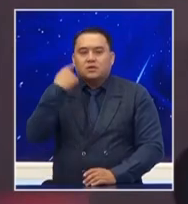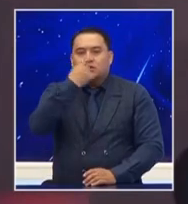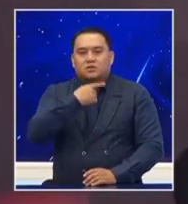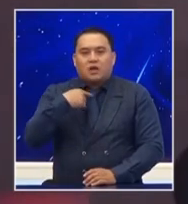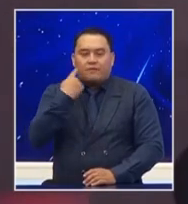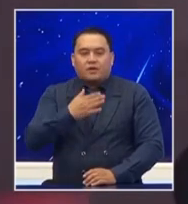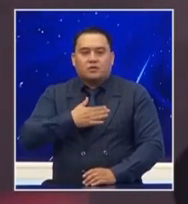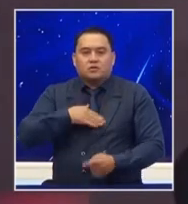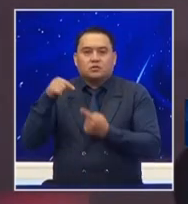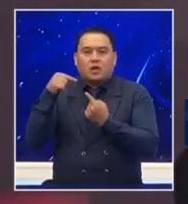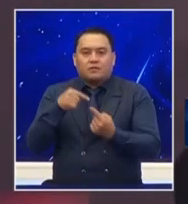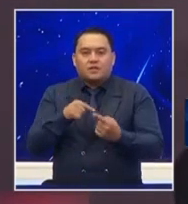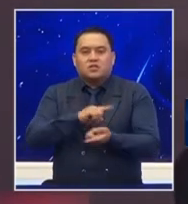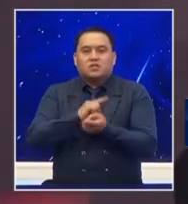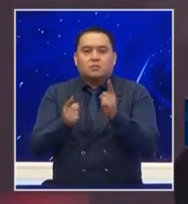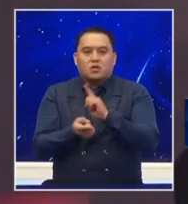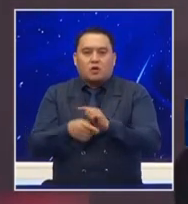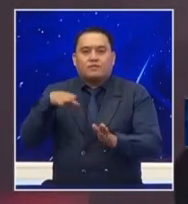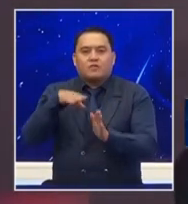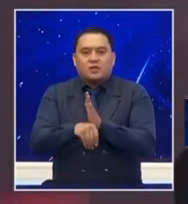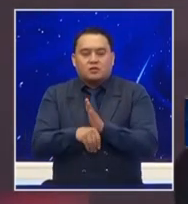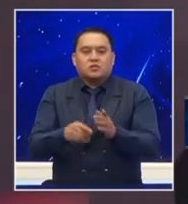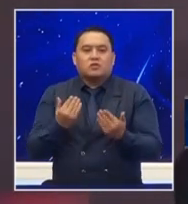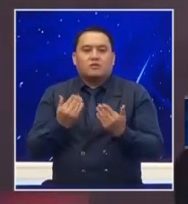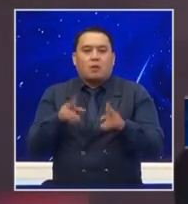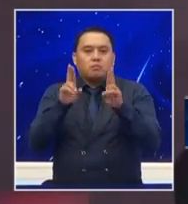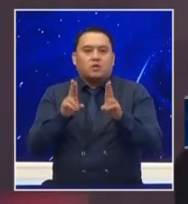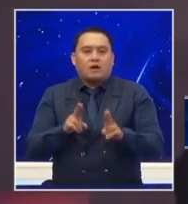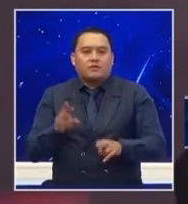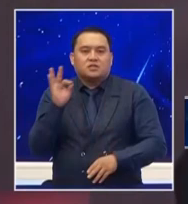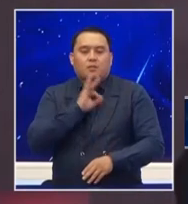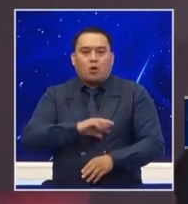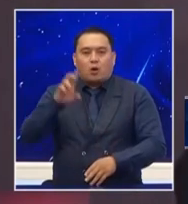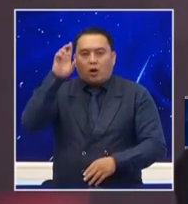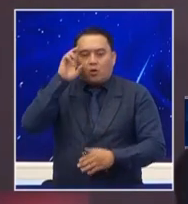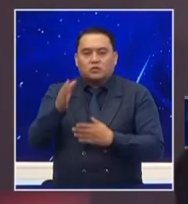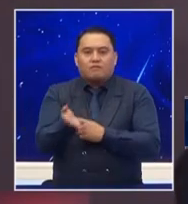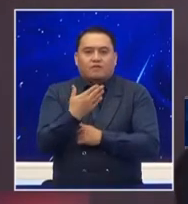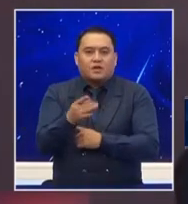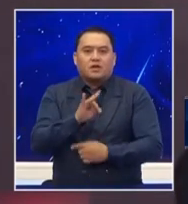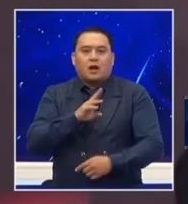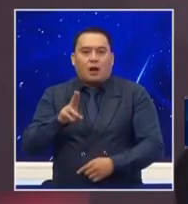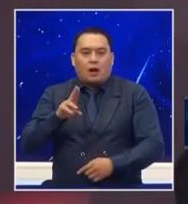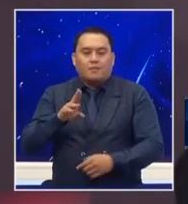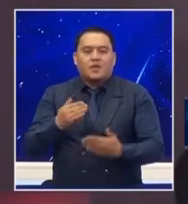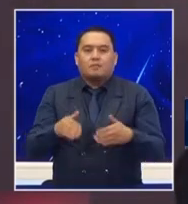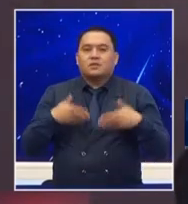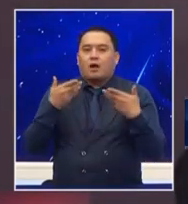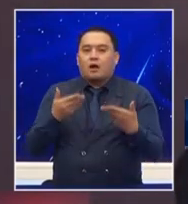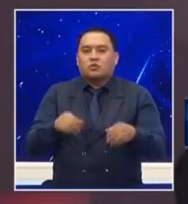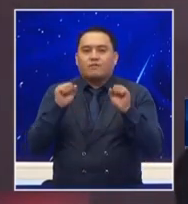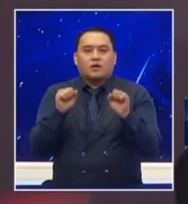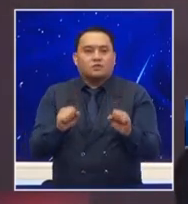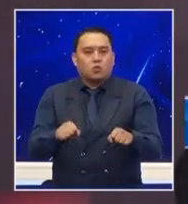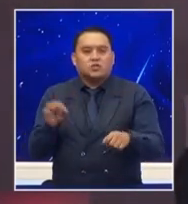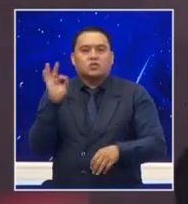Физическим лицам в соответствии с изменениями, внесенными в настоящие правила использования государственного флага Республики Казахстан, предоставляется